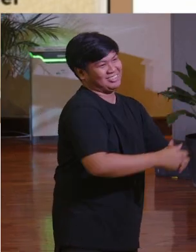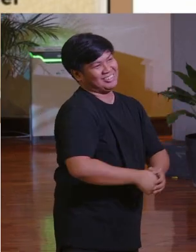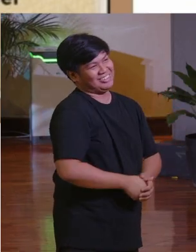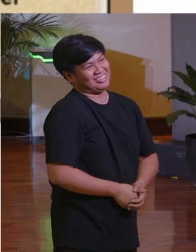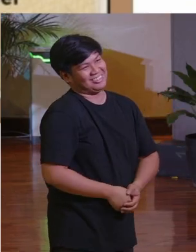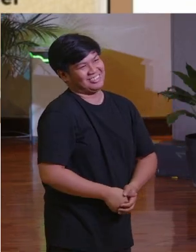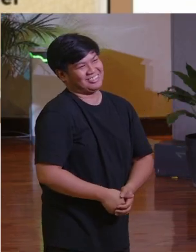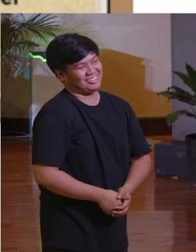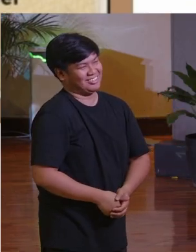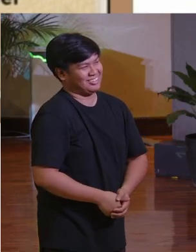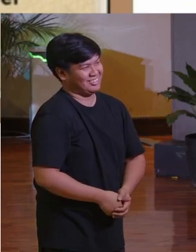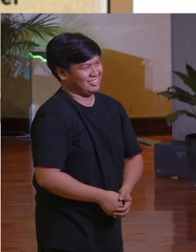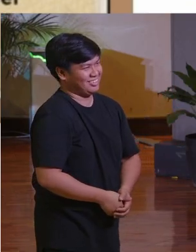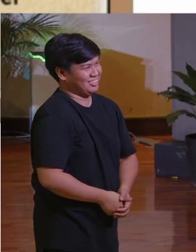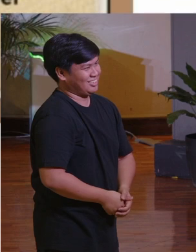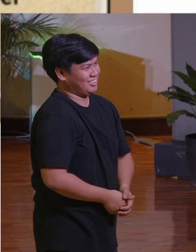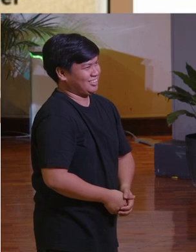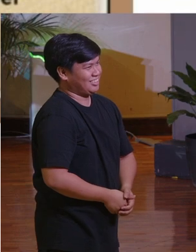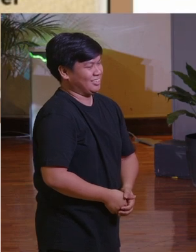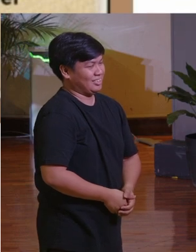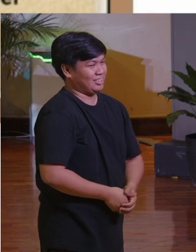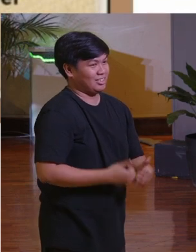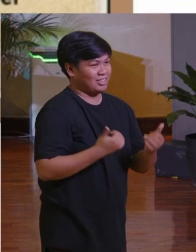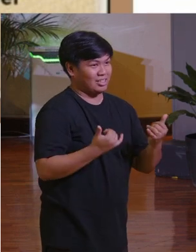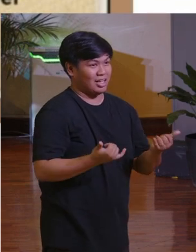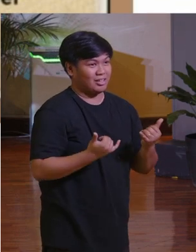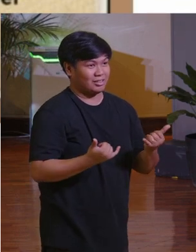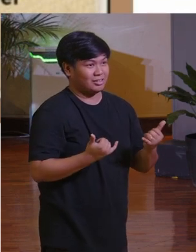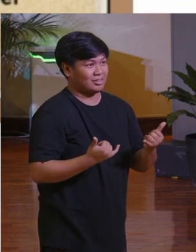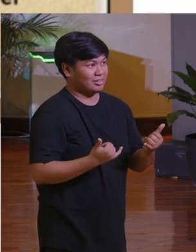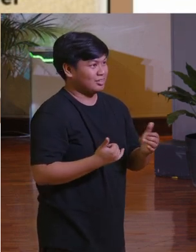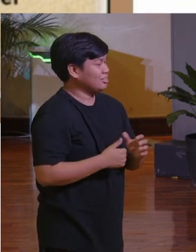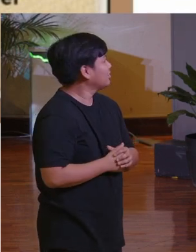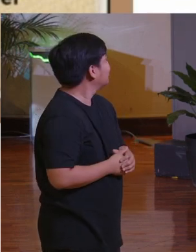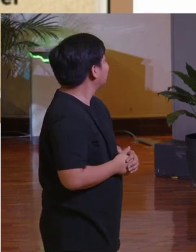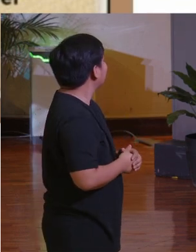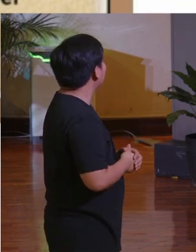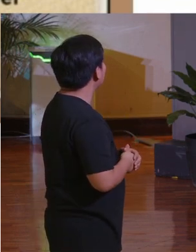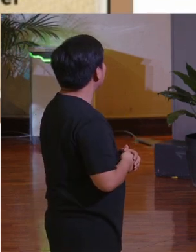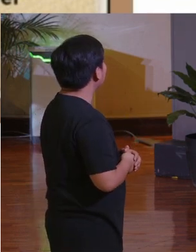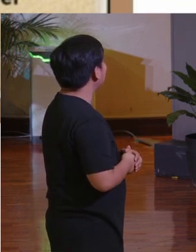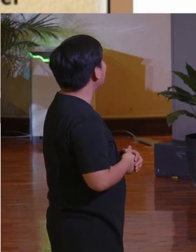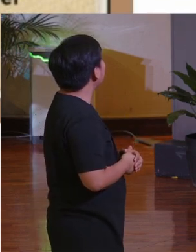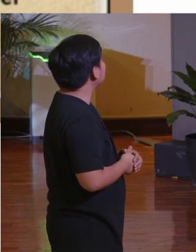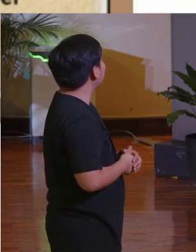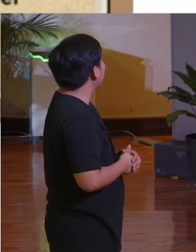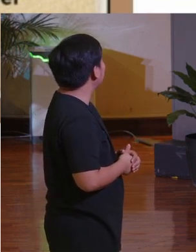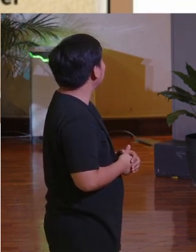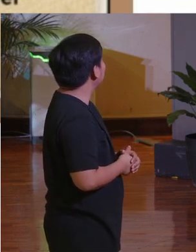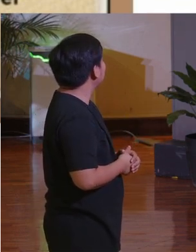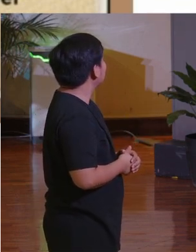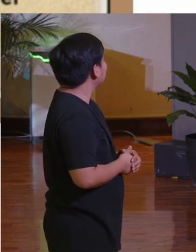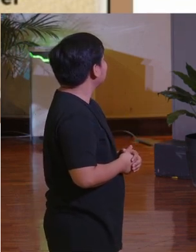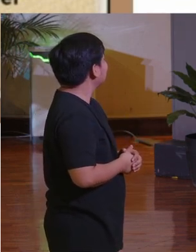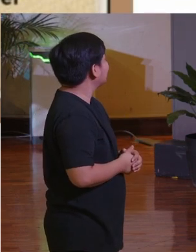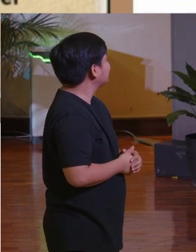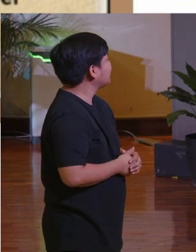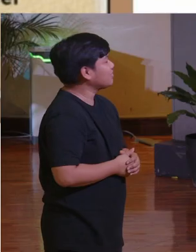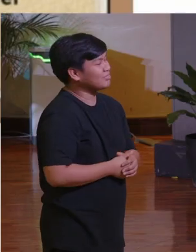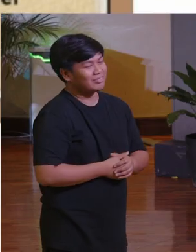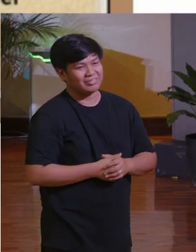No? Hindi ko alam kung nasa ng Strait of Hormuz dyan, ano? Nandito sa bandang